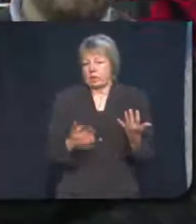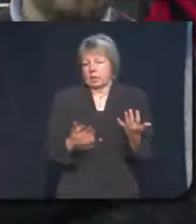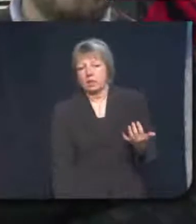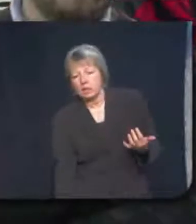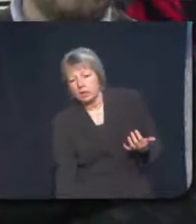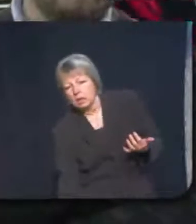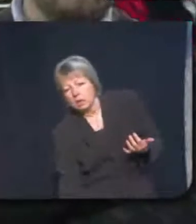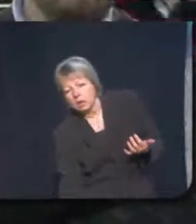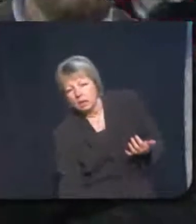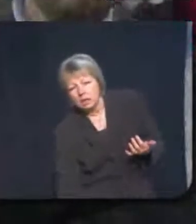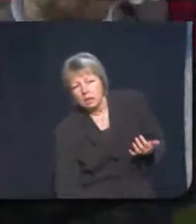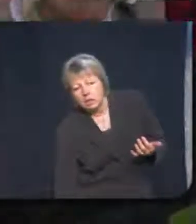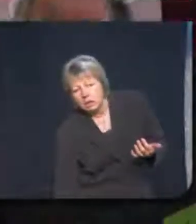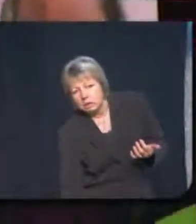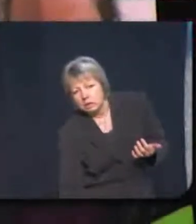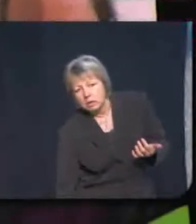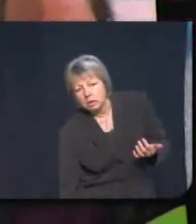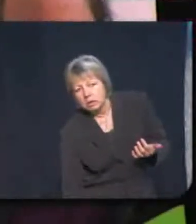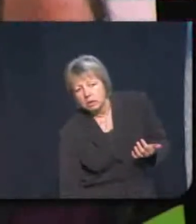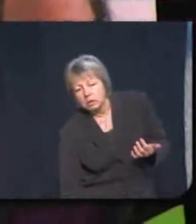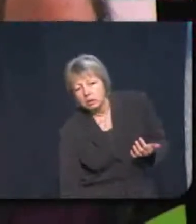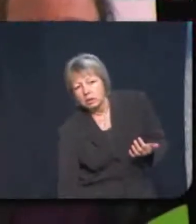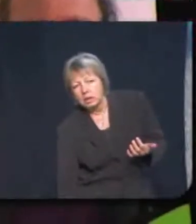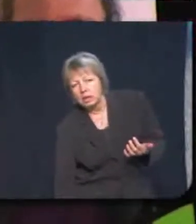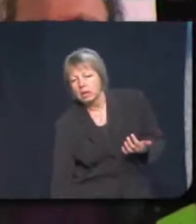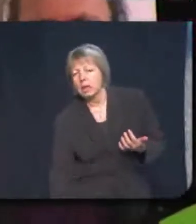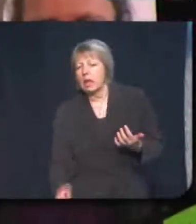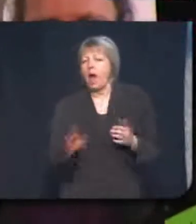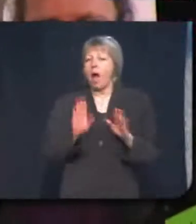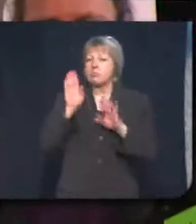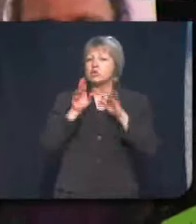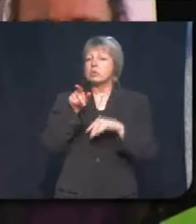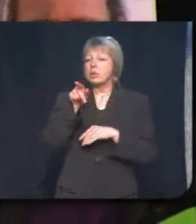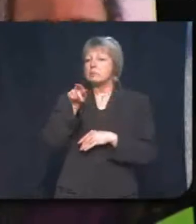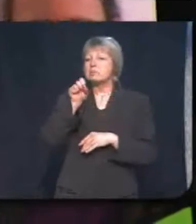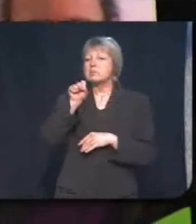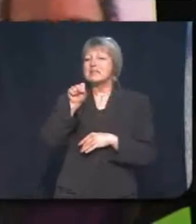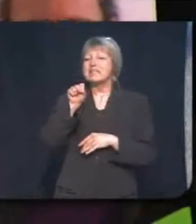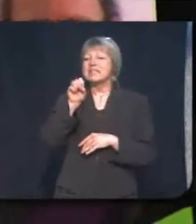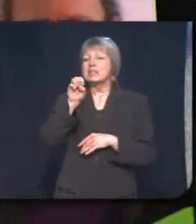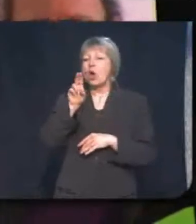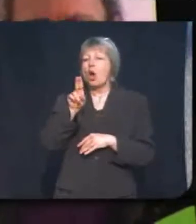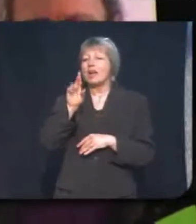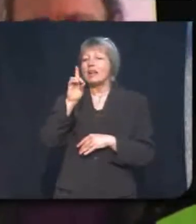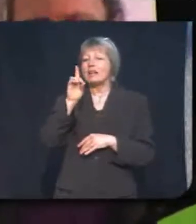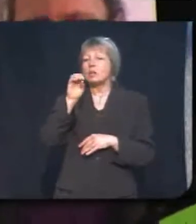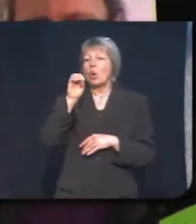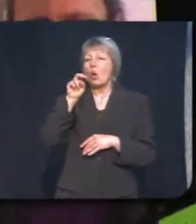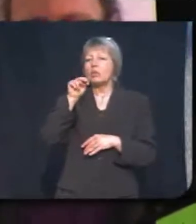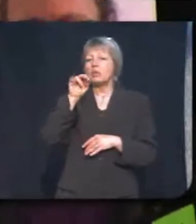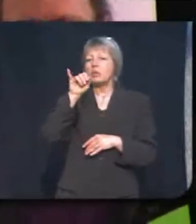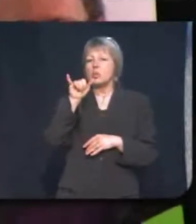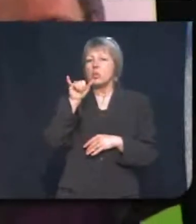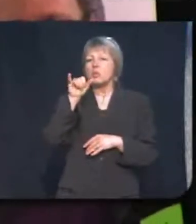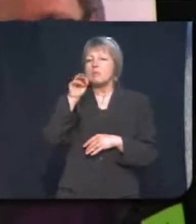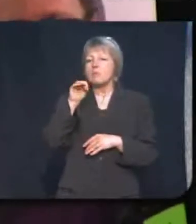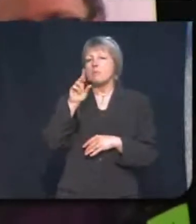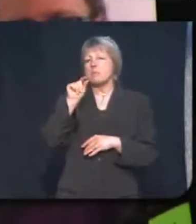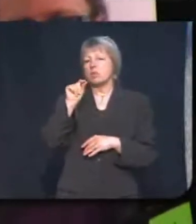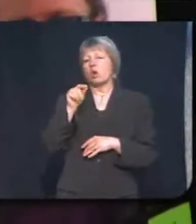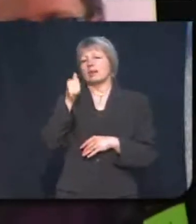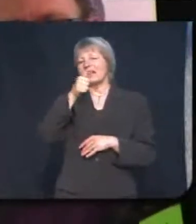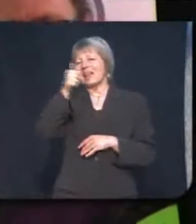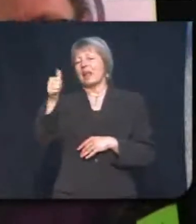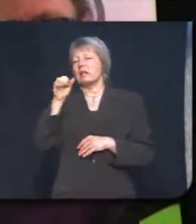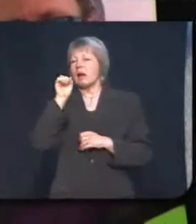es wird Pseudonym abgestimmt das heißt jeder kann seine Stimme weiterhin zuordnen im Ergebnis und kann überprüfen dass die richtige fast wurde und